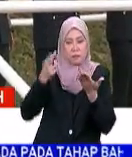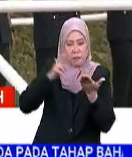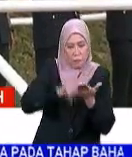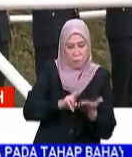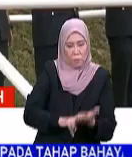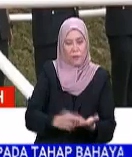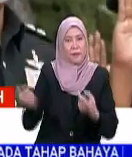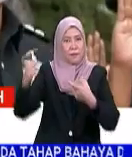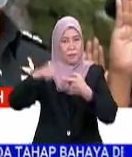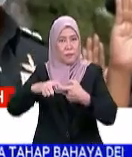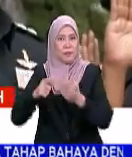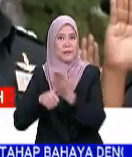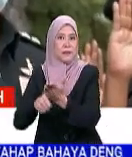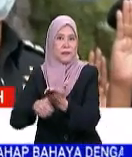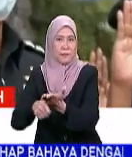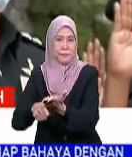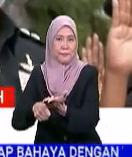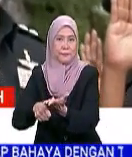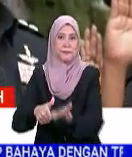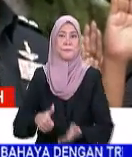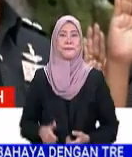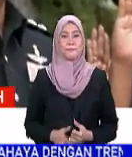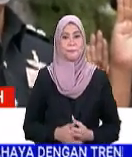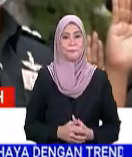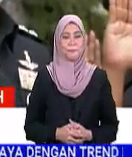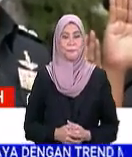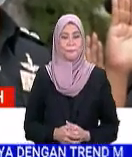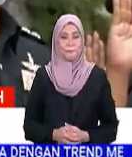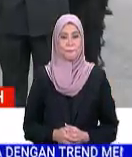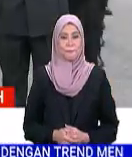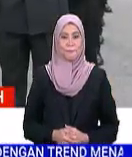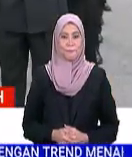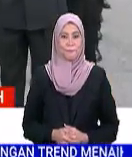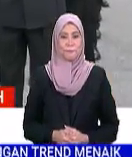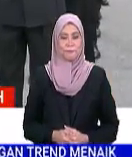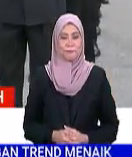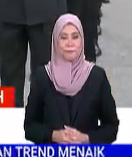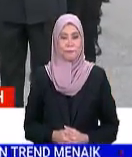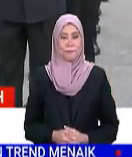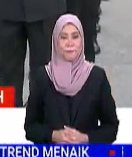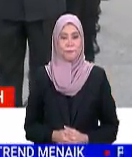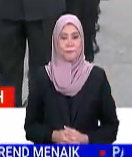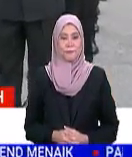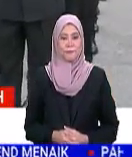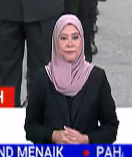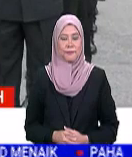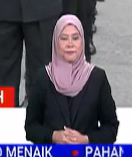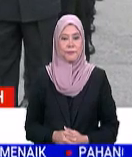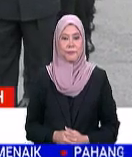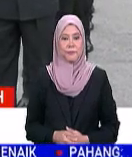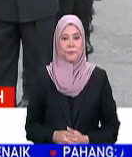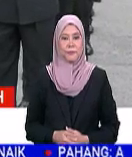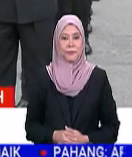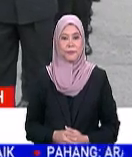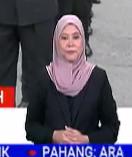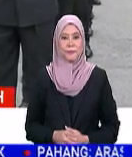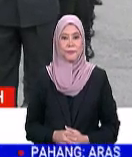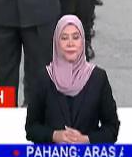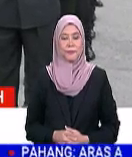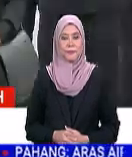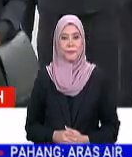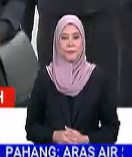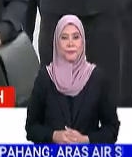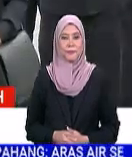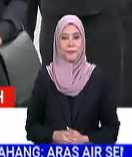record berkaitan dadah Hai hebatnya cewek manis nggak ngerti dipilih